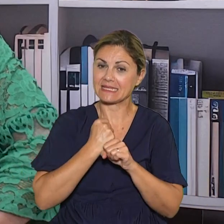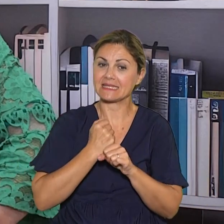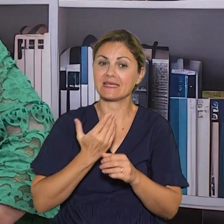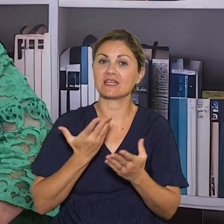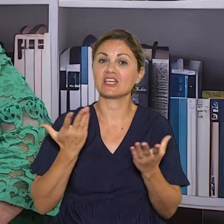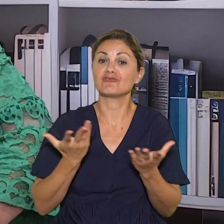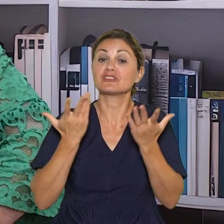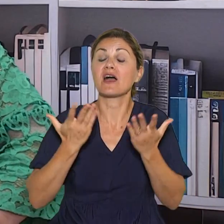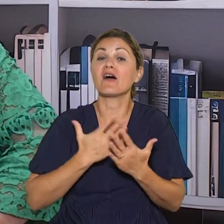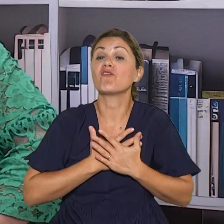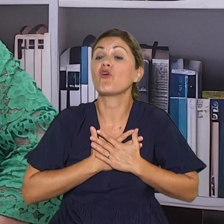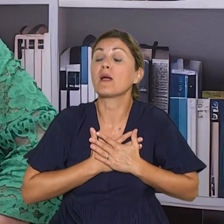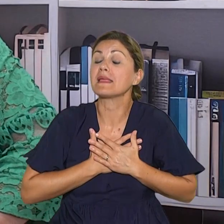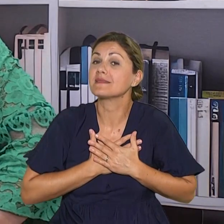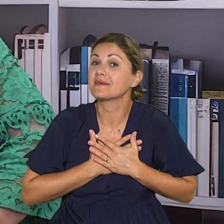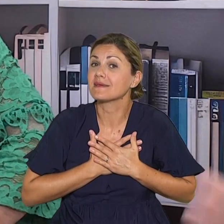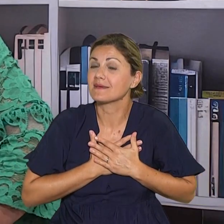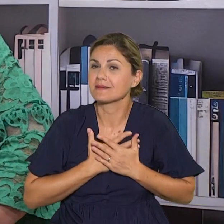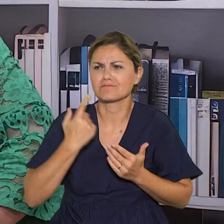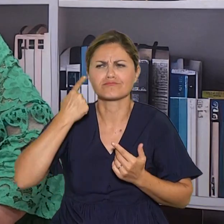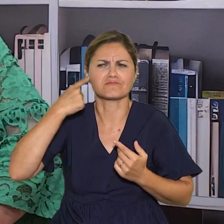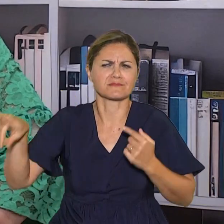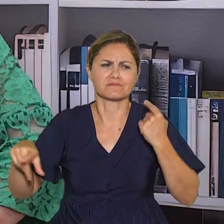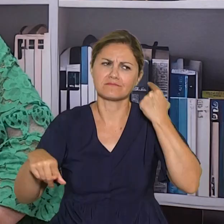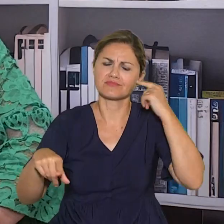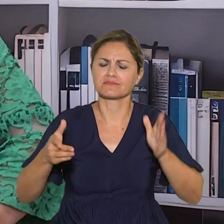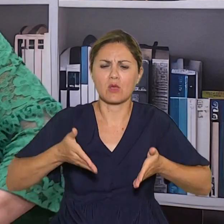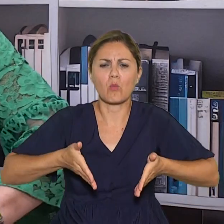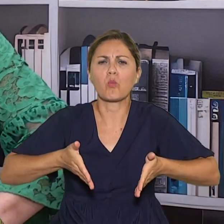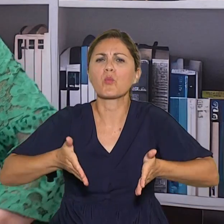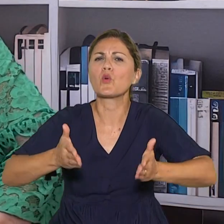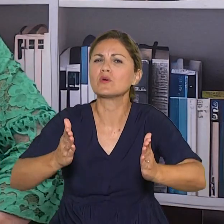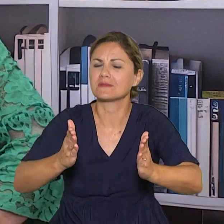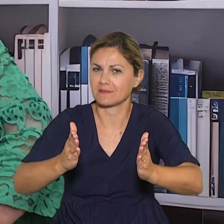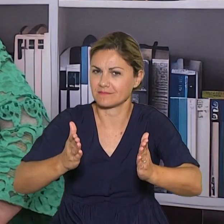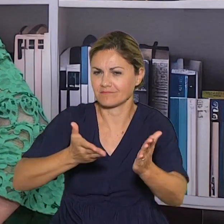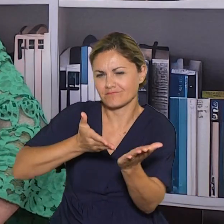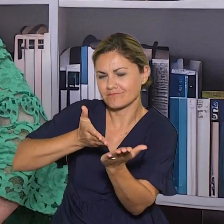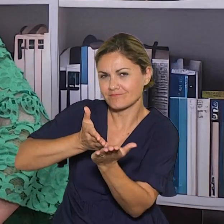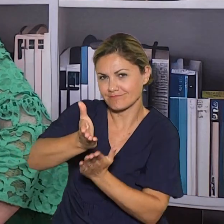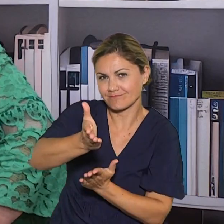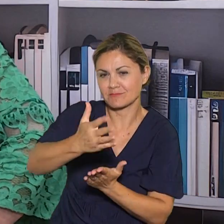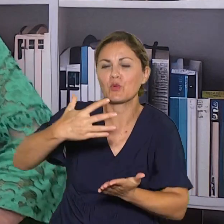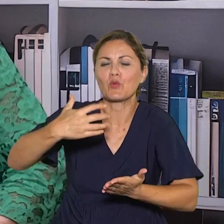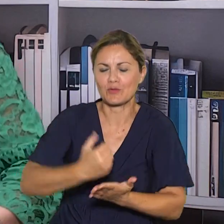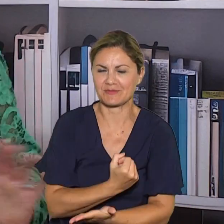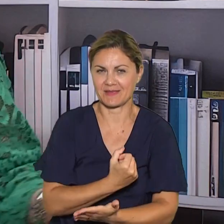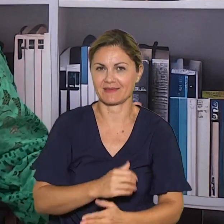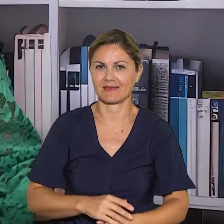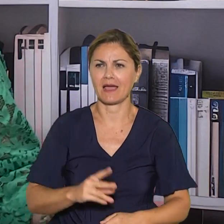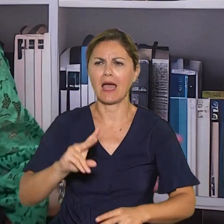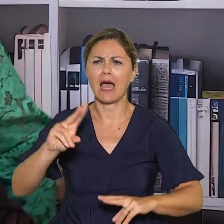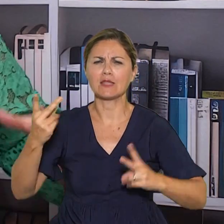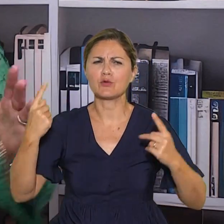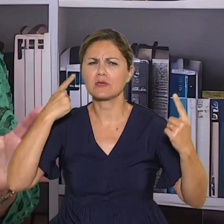želite, nemojte slušati nikoga. Jedino ono što vam je u srcu što želite, u tome možete biti uspješni. A ovo